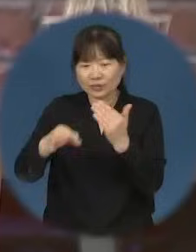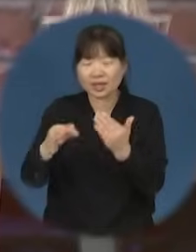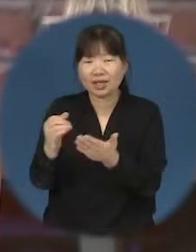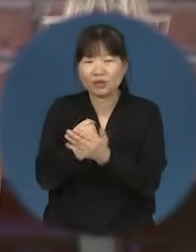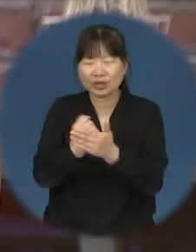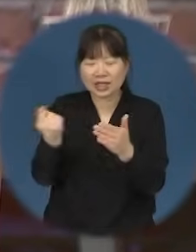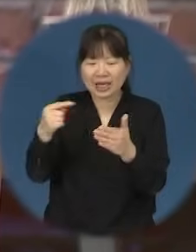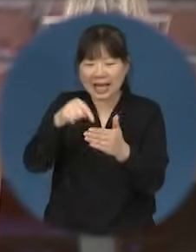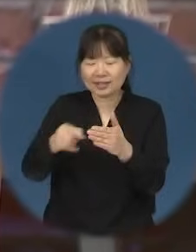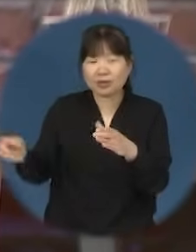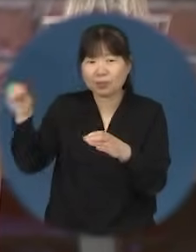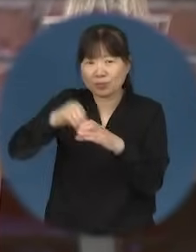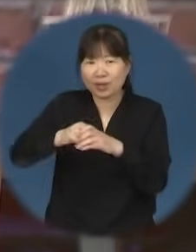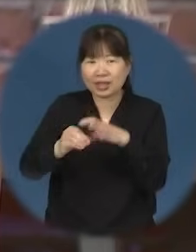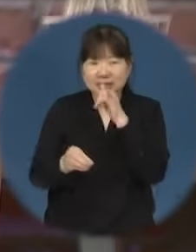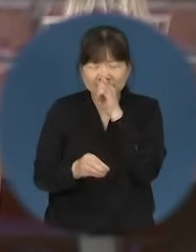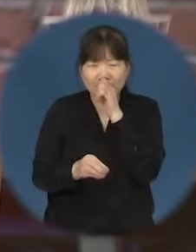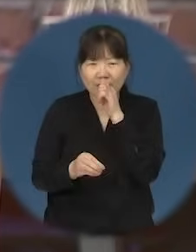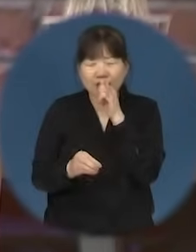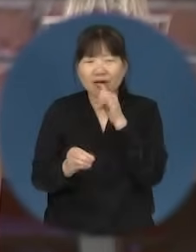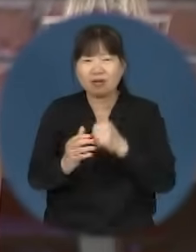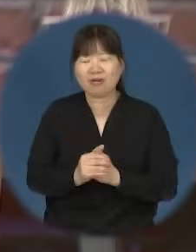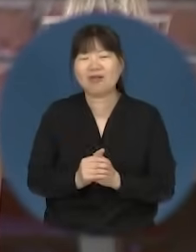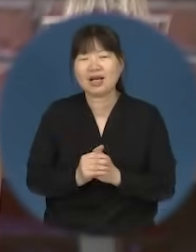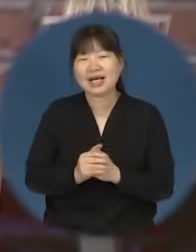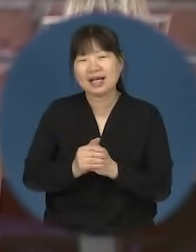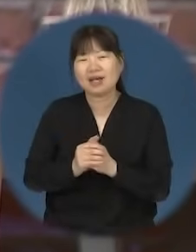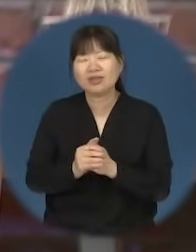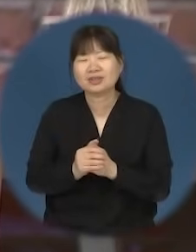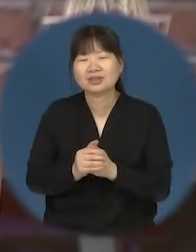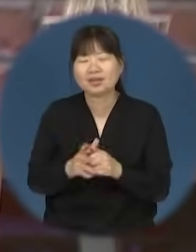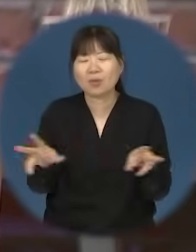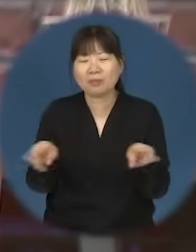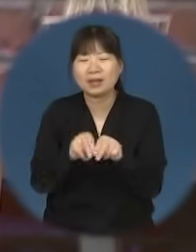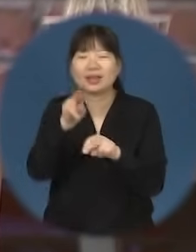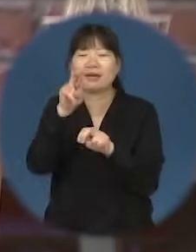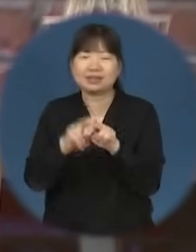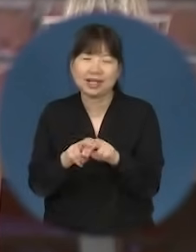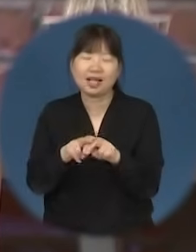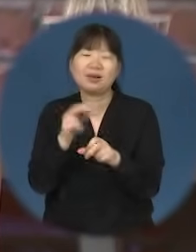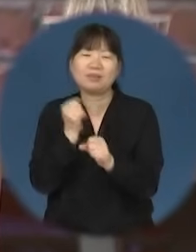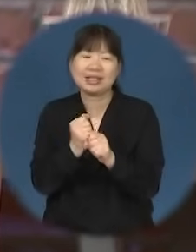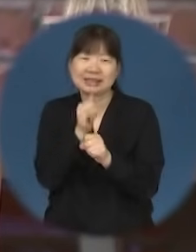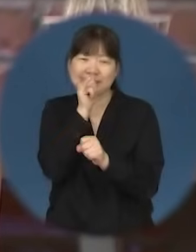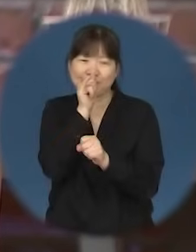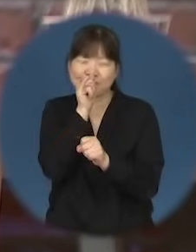그 안에다 넣어서 할 수 있는 플랫폼이 예, 네. 된 거죠. 마치 네. 안드로이드 뭐 이런